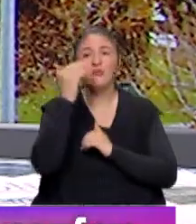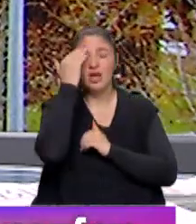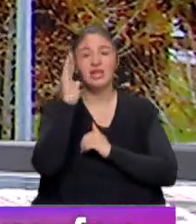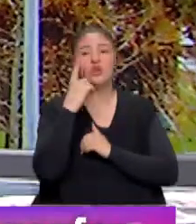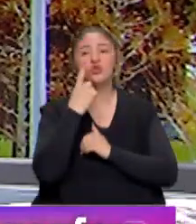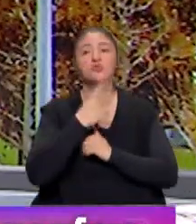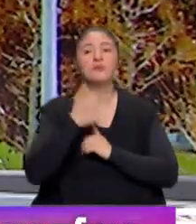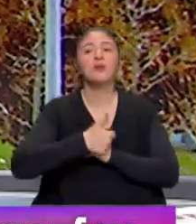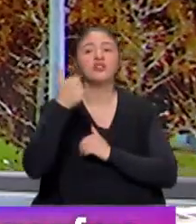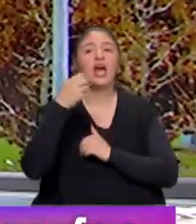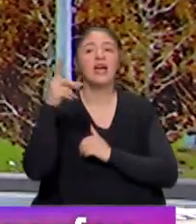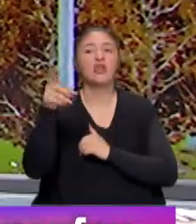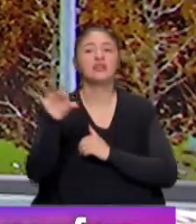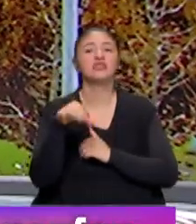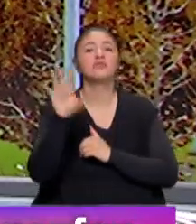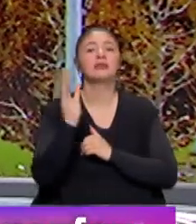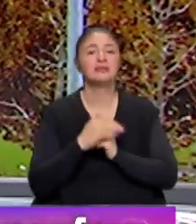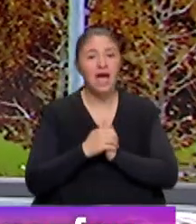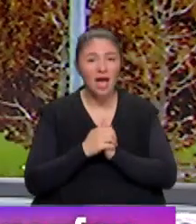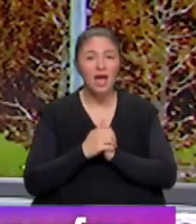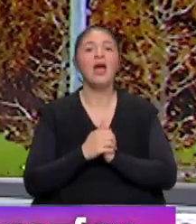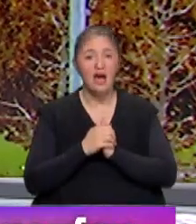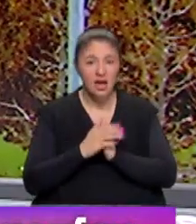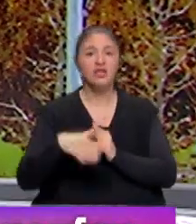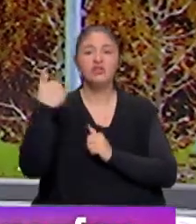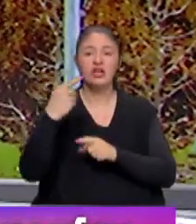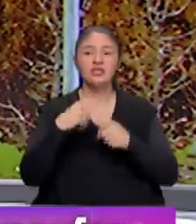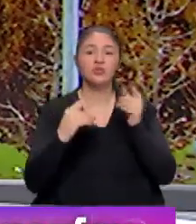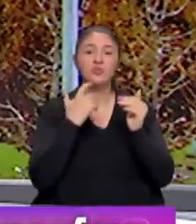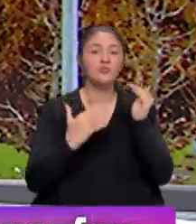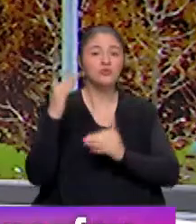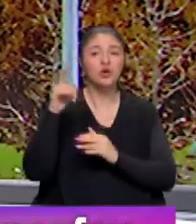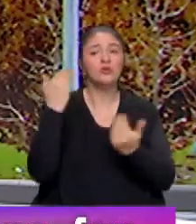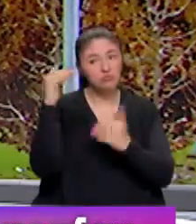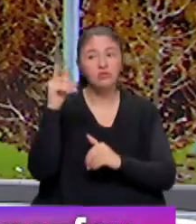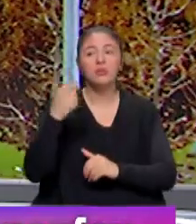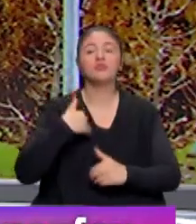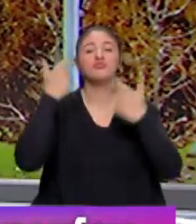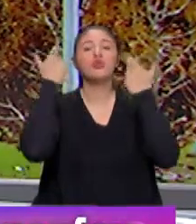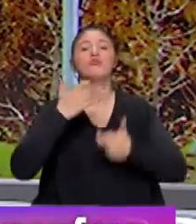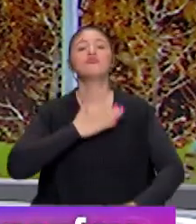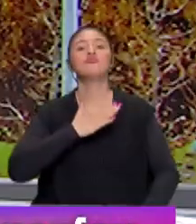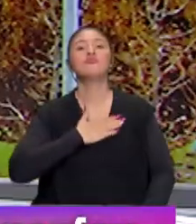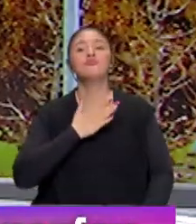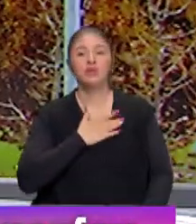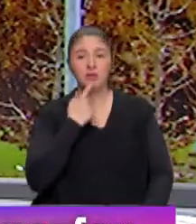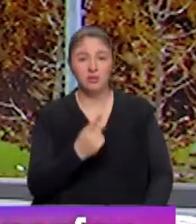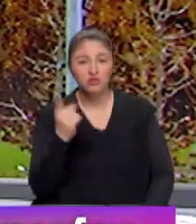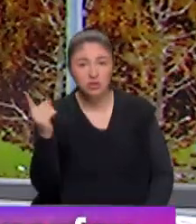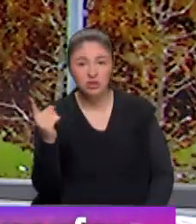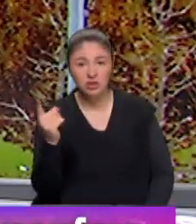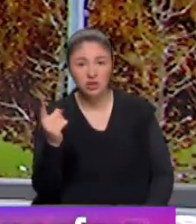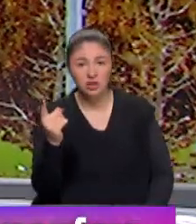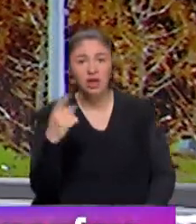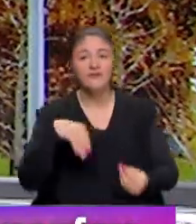fakirleşir, Cumhurbaşkanı Erdoğan seçilmezse. Sonra siyasi büyüğümüzdür, onu desteklemek bizim sorumluluğumuzdur